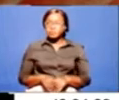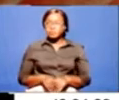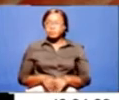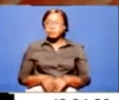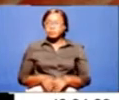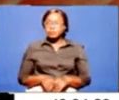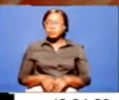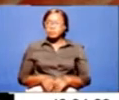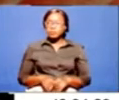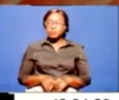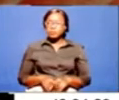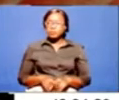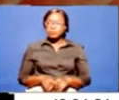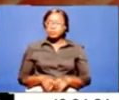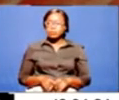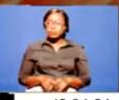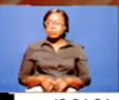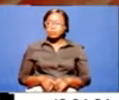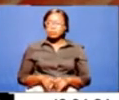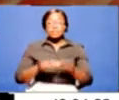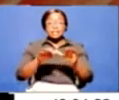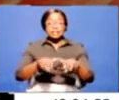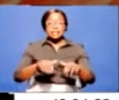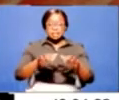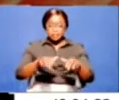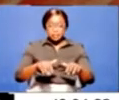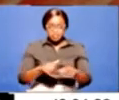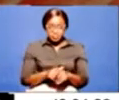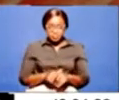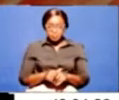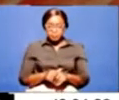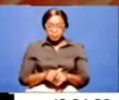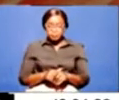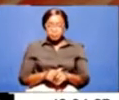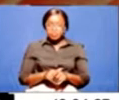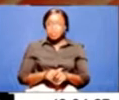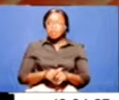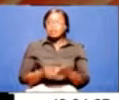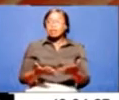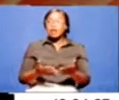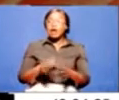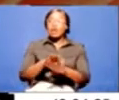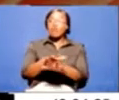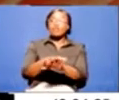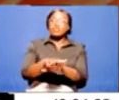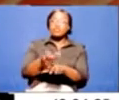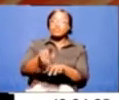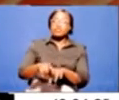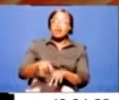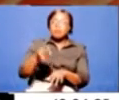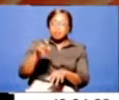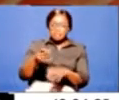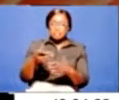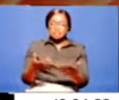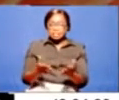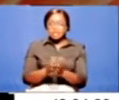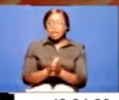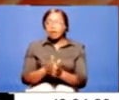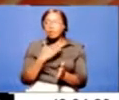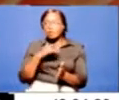na taarifa kuhusiana na kilimo ambapo wafugaji wa samaki wanataka serikali na idara ya uvuvi kushughulikia swala la